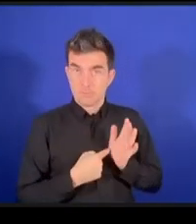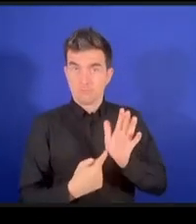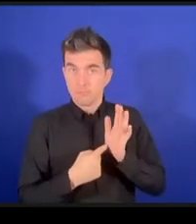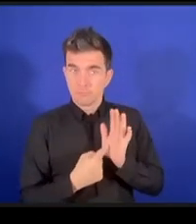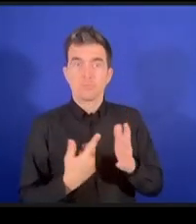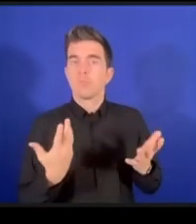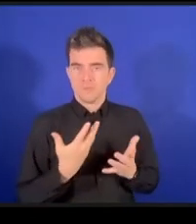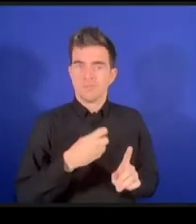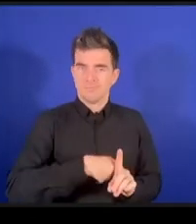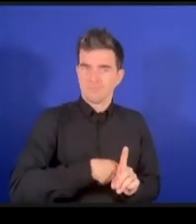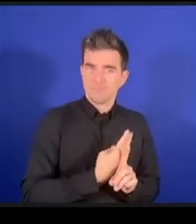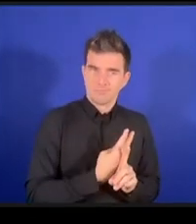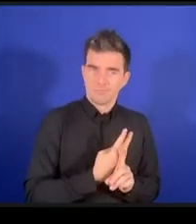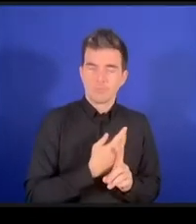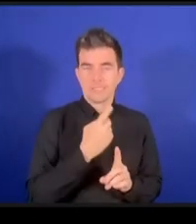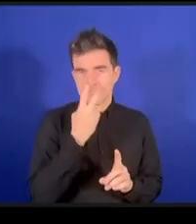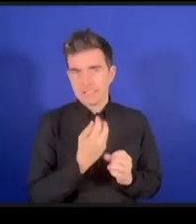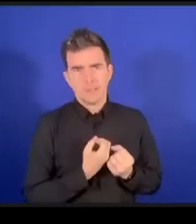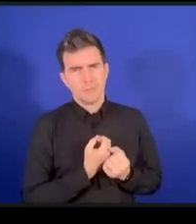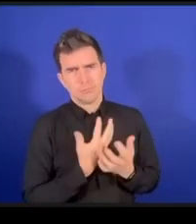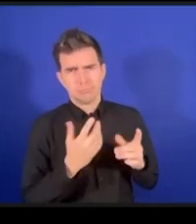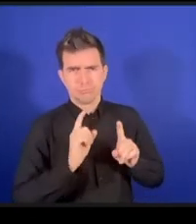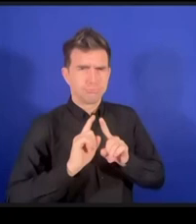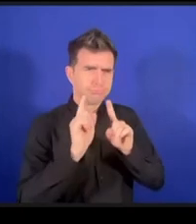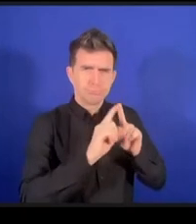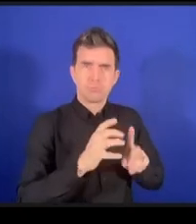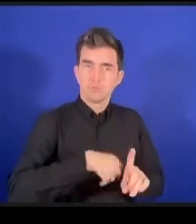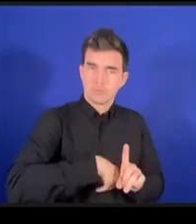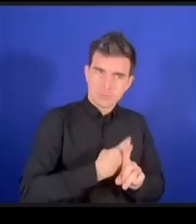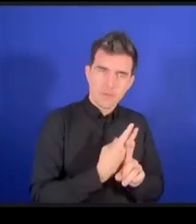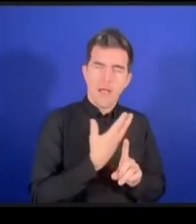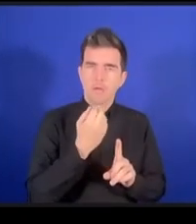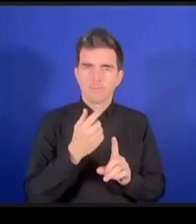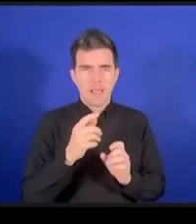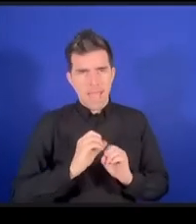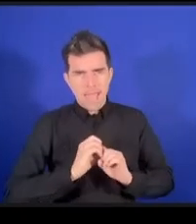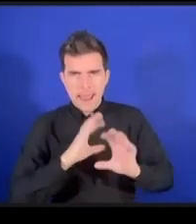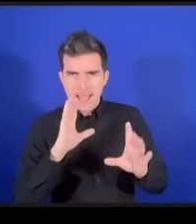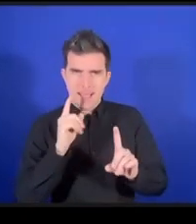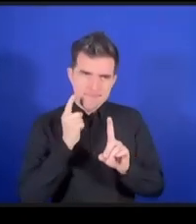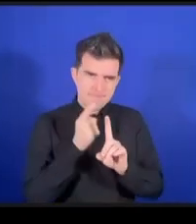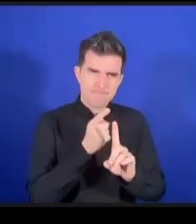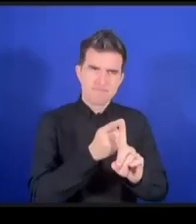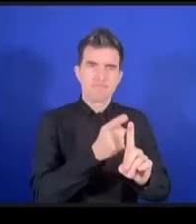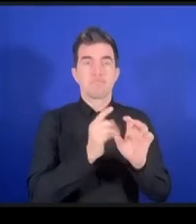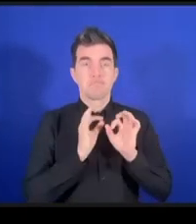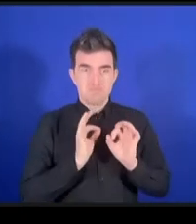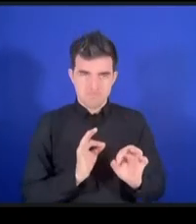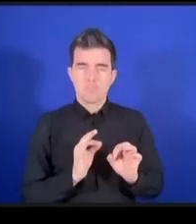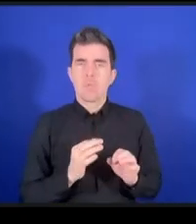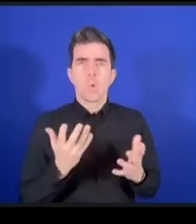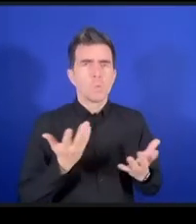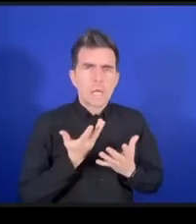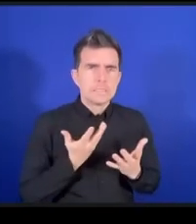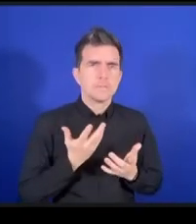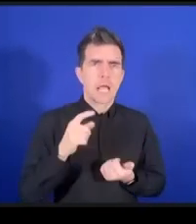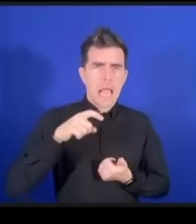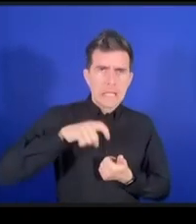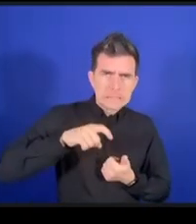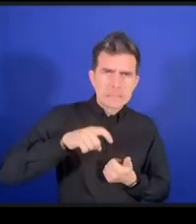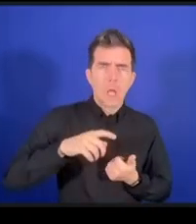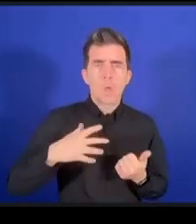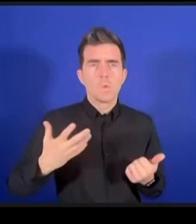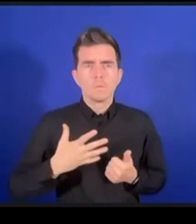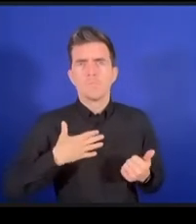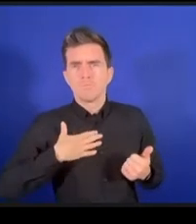цур есть особые целевые показатели которые так или иначе касаются инвалидов это касается образования